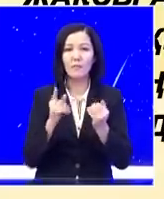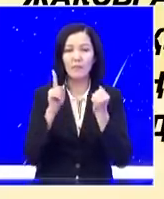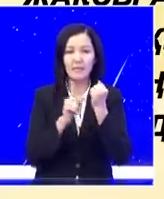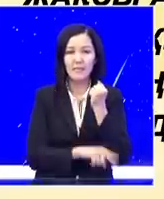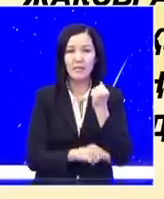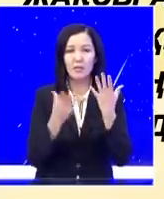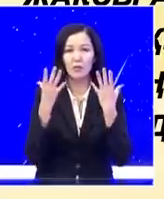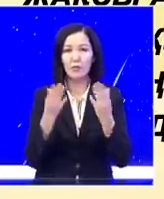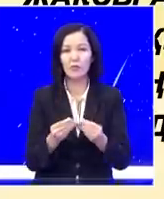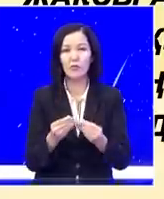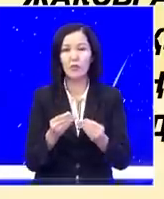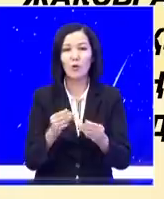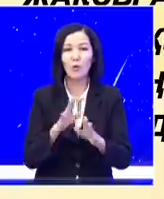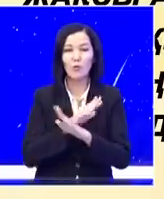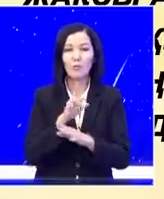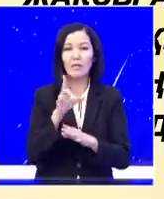өлімге де қарекет керектігін.